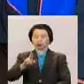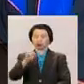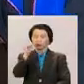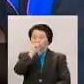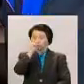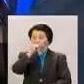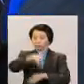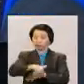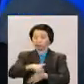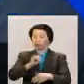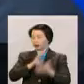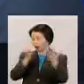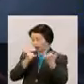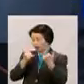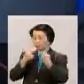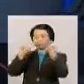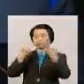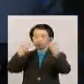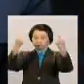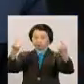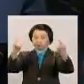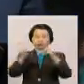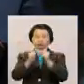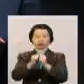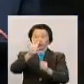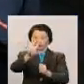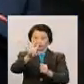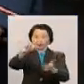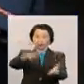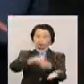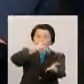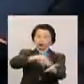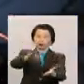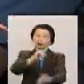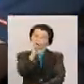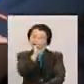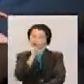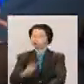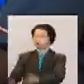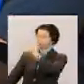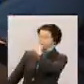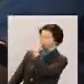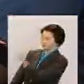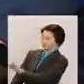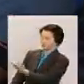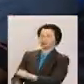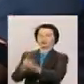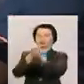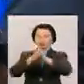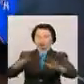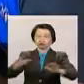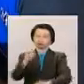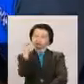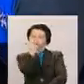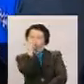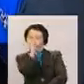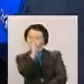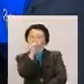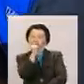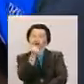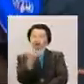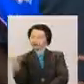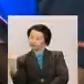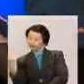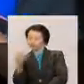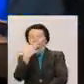saya harapkan semoga berjaya, sukses dengan empat lagu tu. Jadi terima kasih banyak-banyak. Selamat membuat persembahan untuk kedua-duanya. Terima